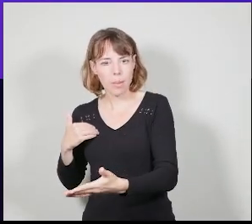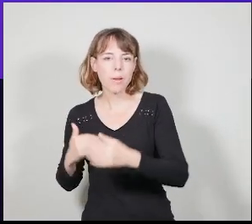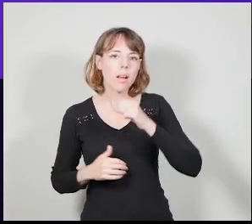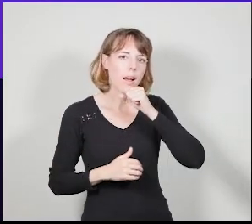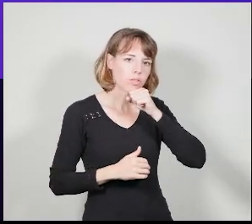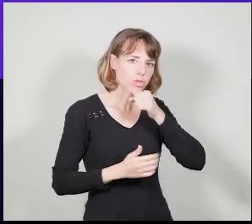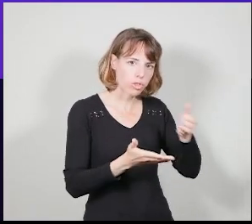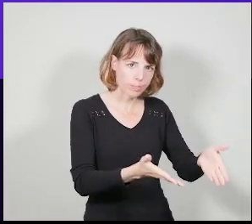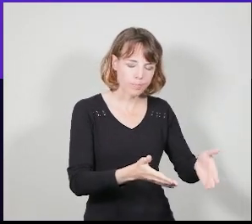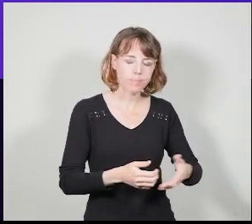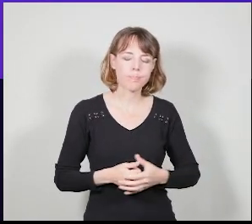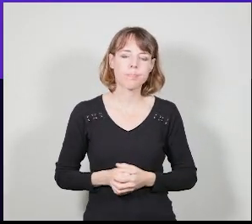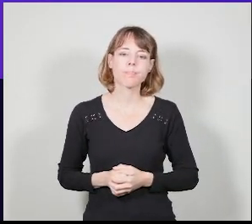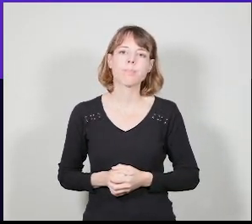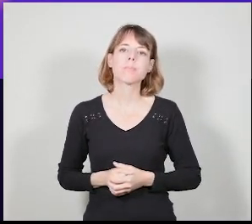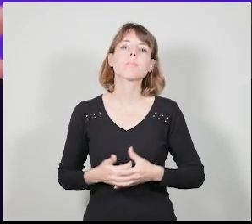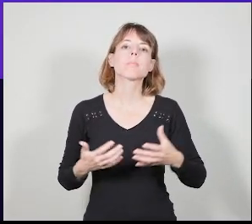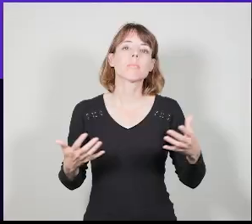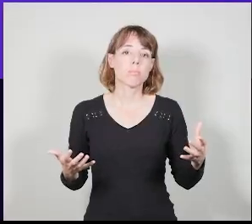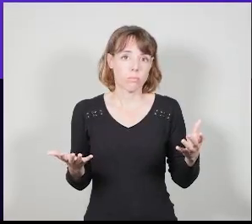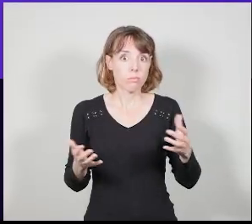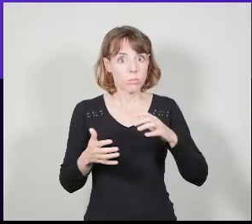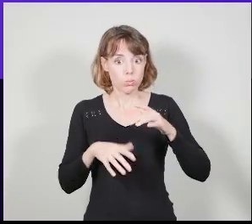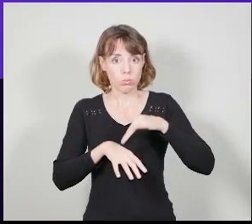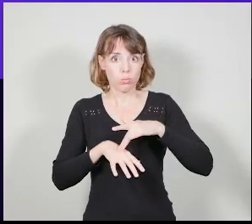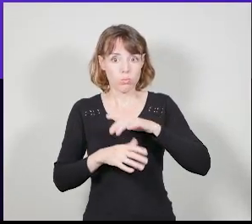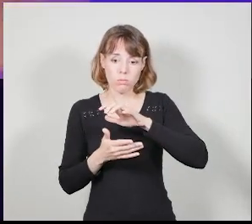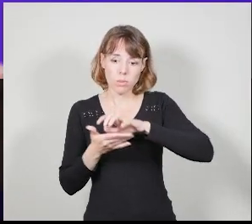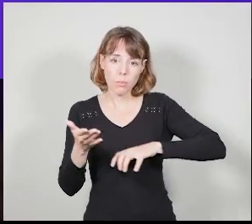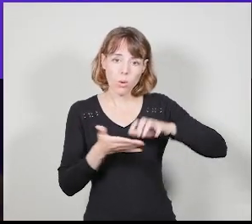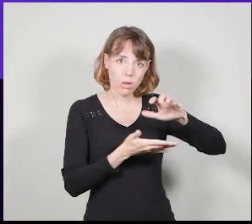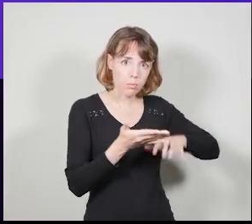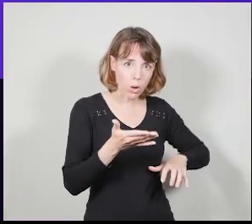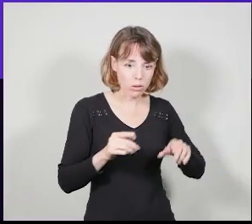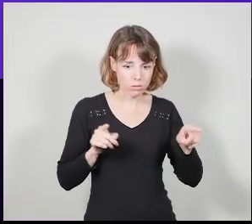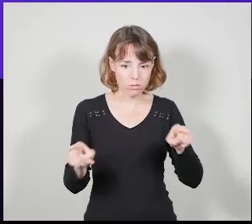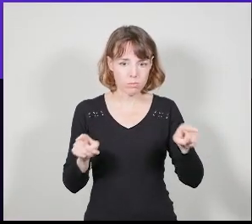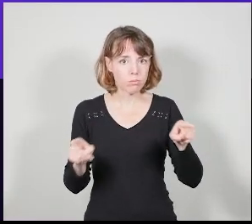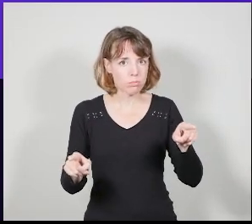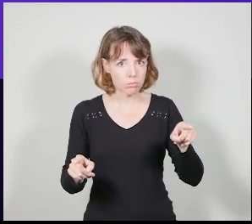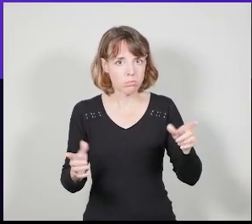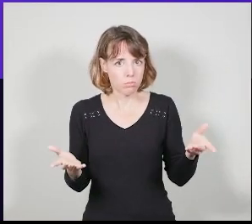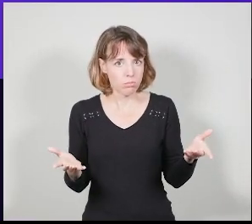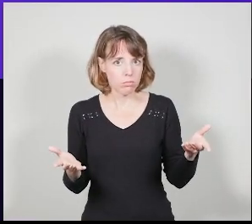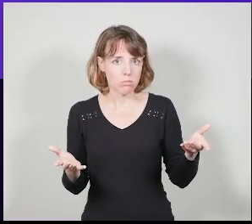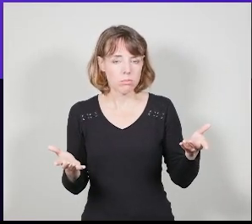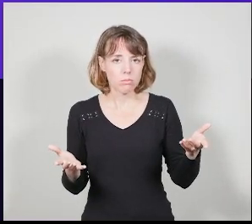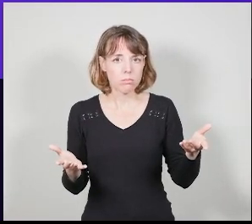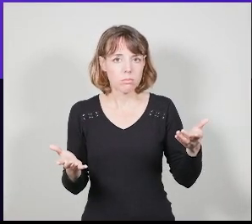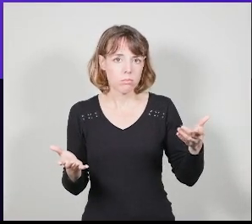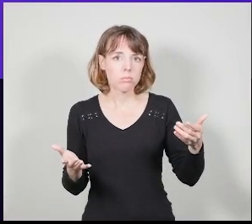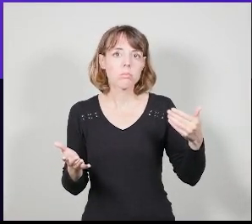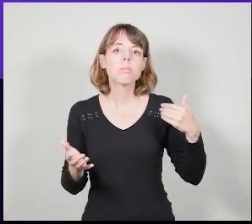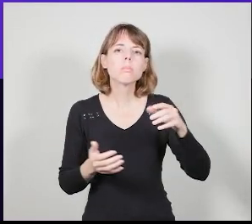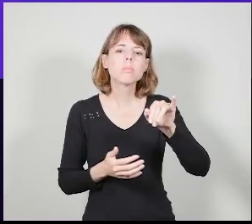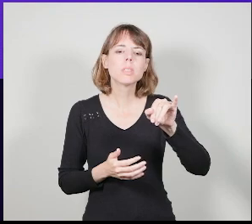Et l'intérêt, c'est qu'il y a eu deux rapports vraiment éclairants dans chacun de ces champs du grand âge et du handicap portés par